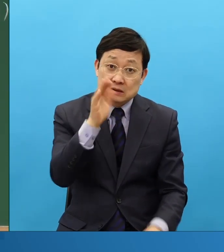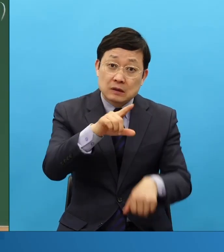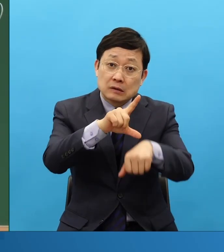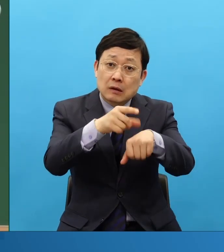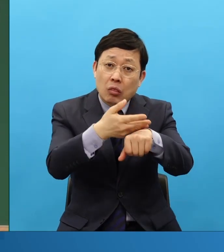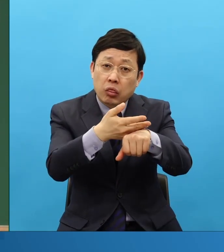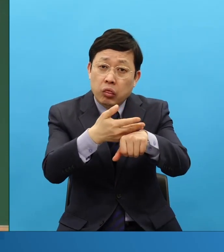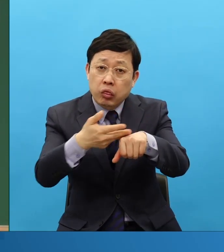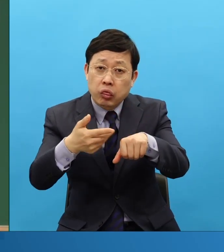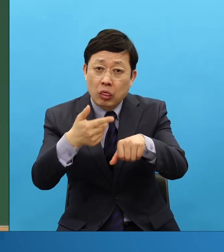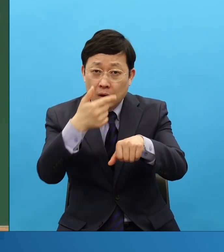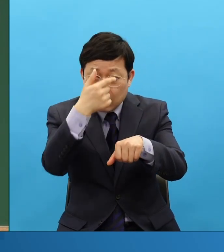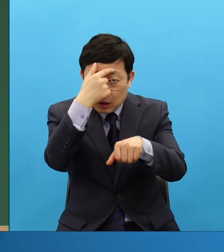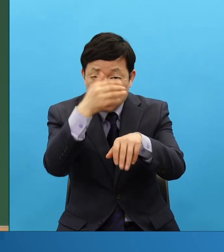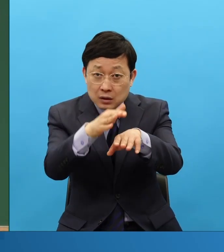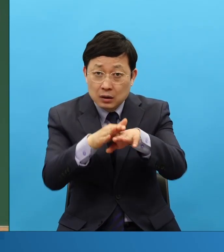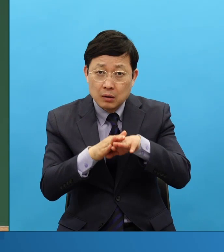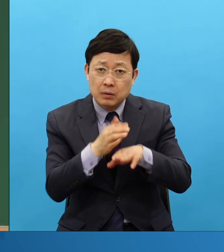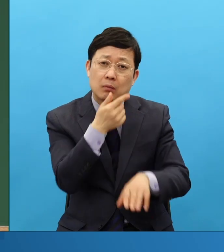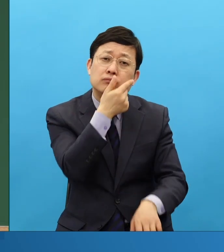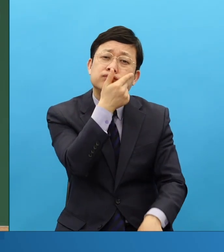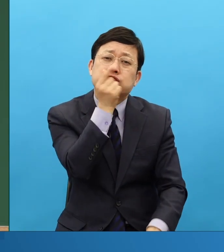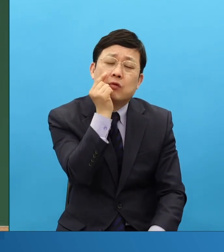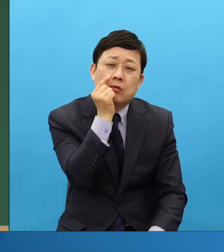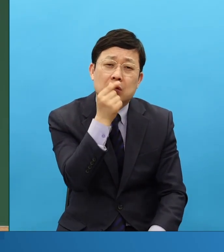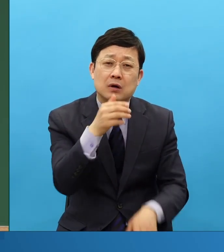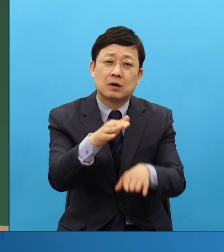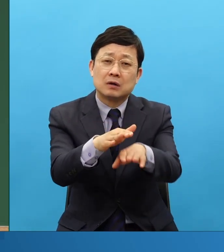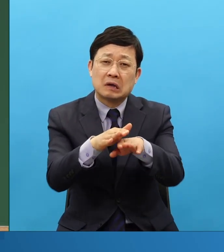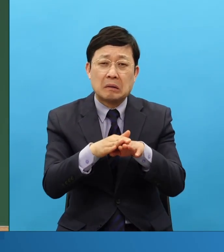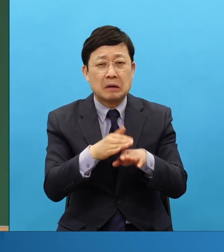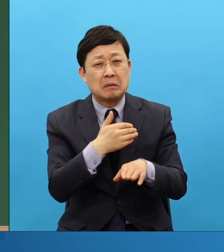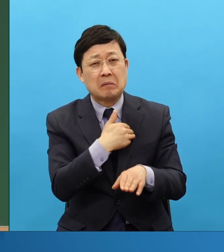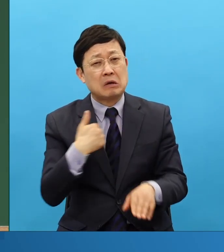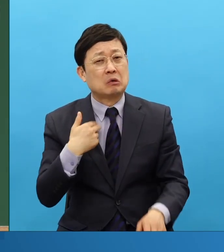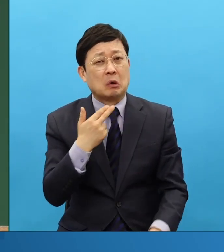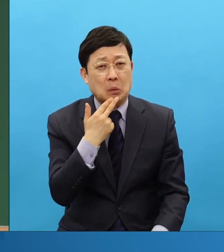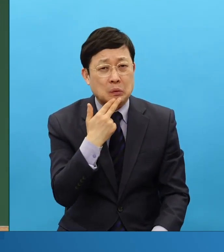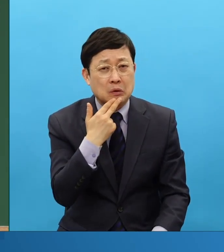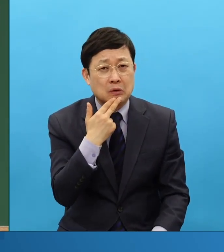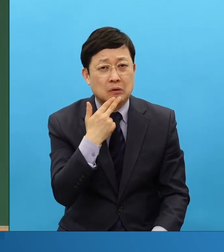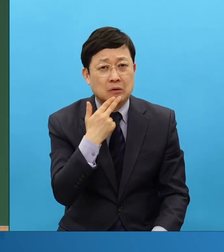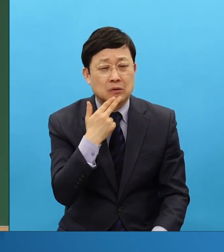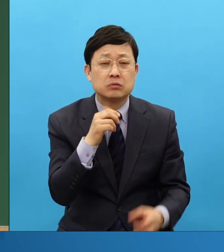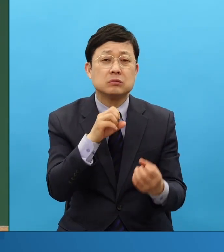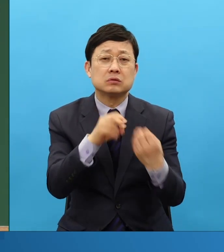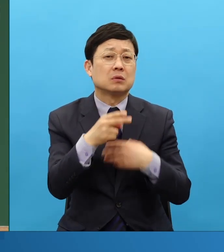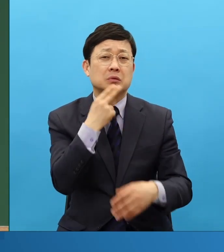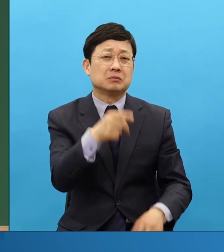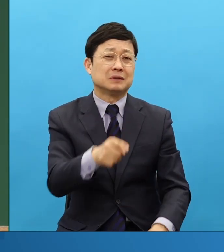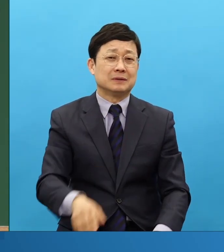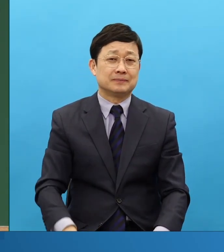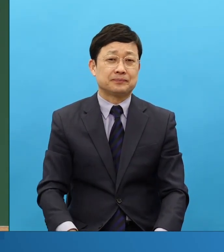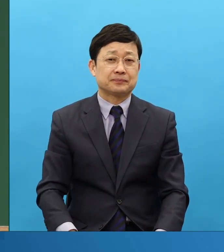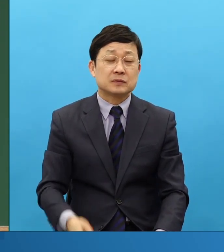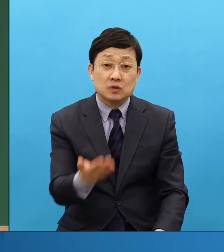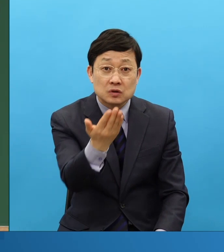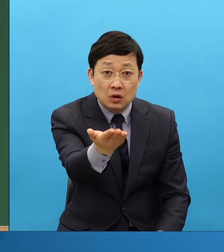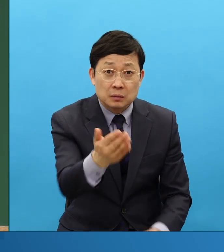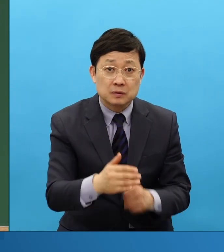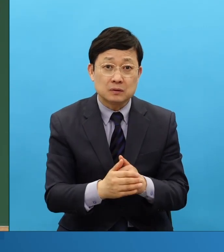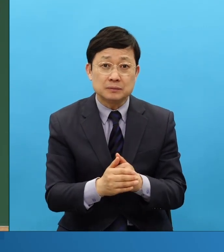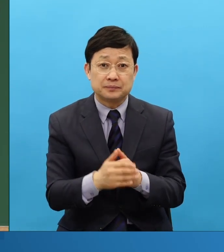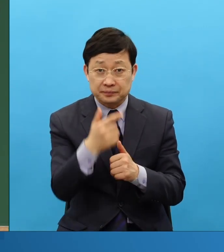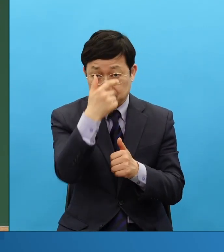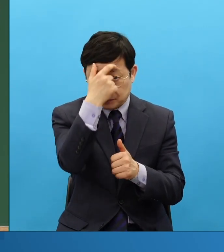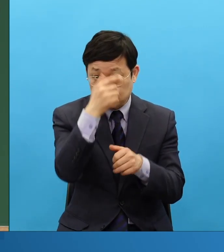cannot go inside of this time schedule. 이렇게 간단합니다. This is how simple this is. 찾는 게 간단하다니까요. It's actually really simple. 전국 세계는 어떤